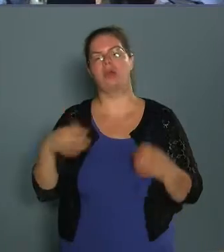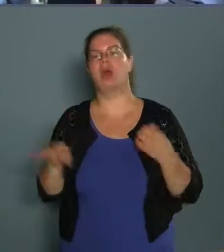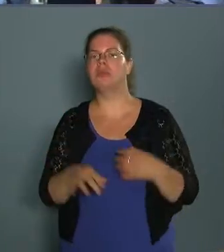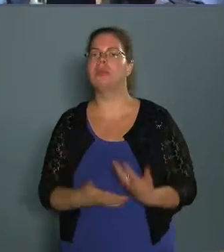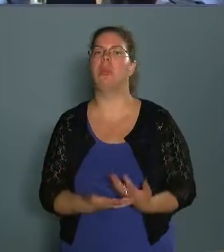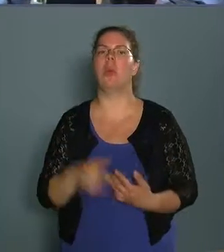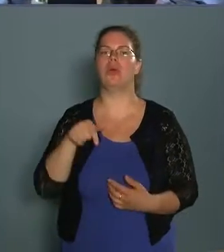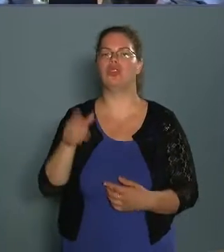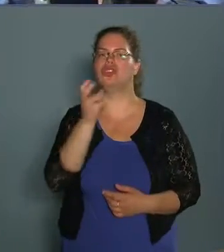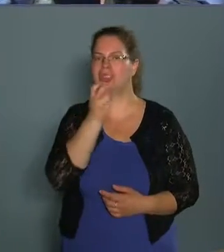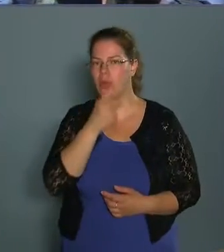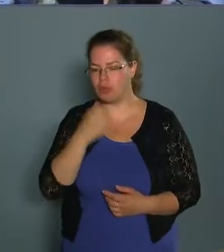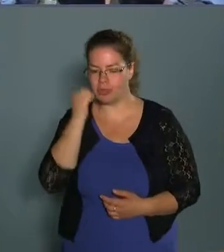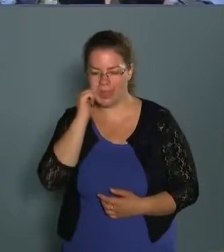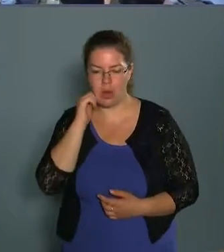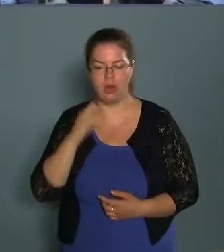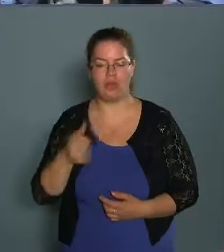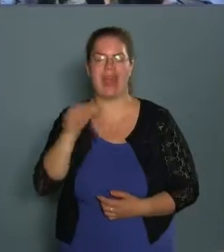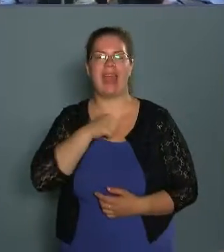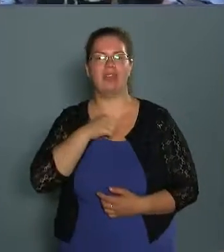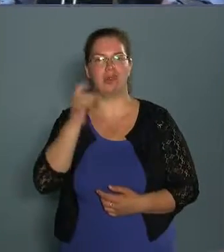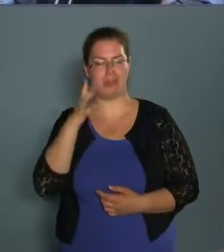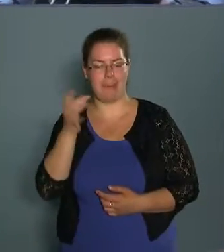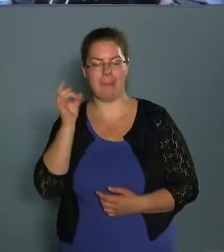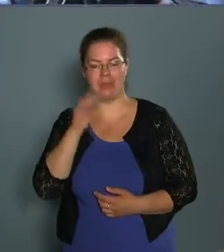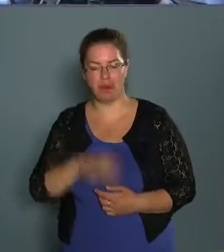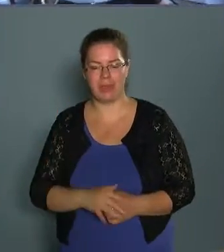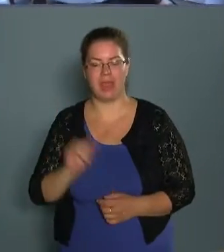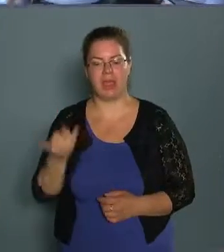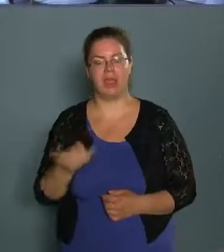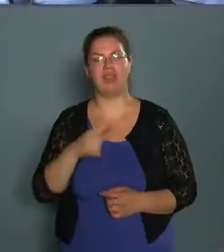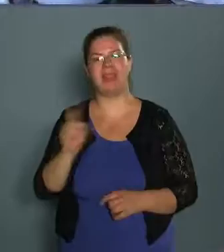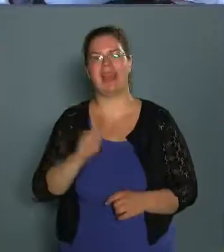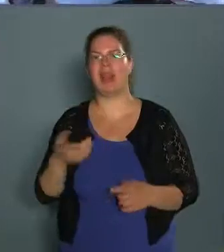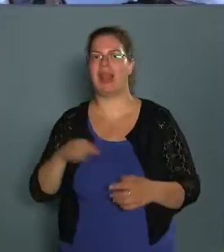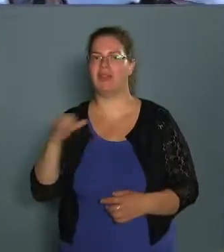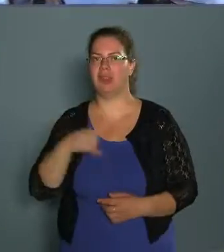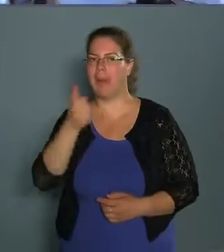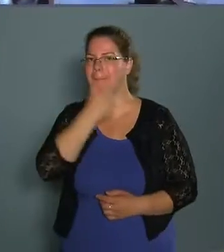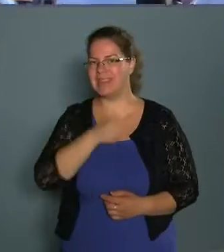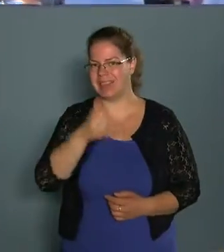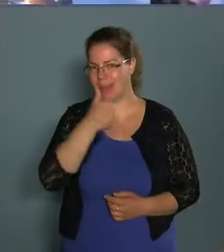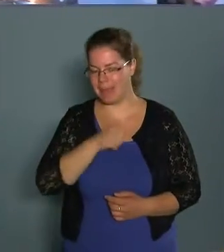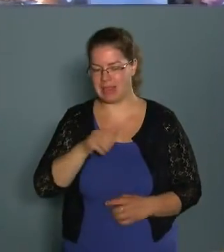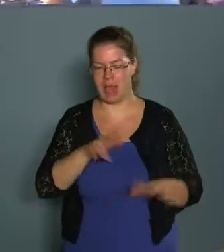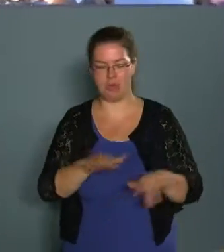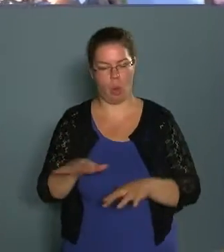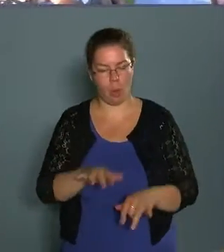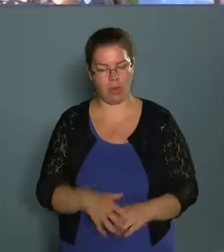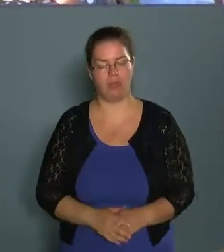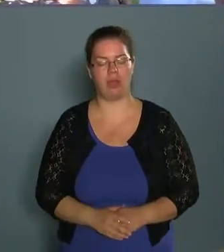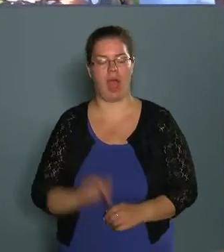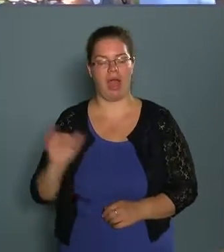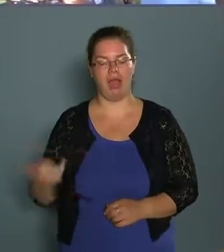nagybőgős Csikós Miklós, Gáspár Pál bendzsózik, a zenekar legfiatalabb tagja Pintér Péter, a